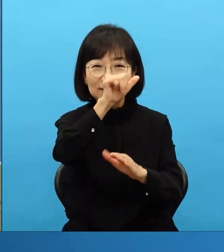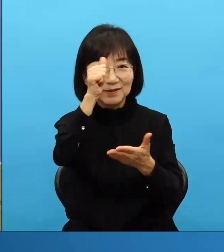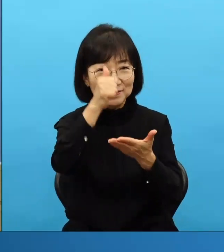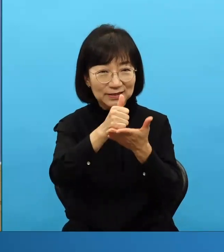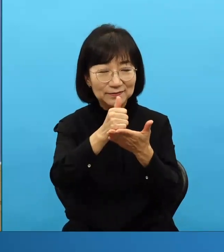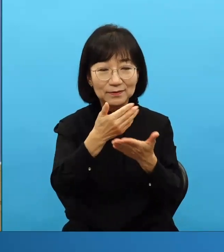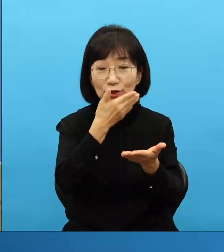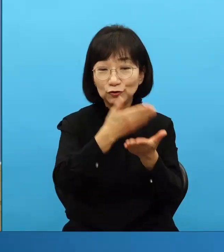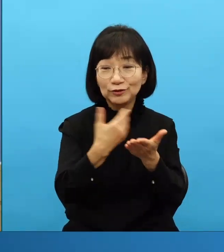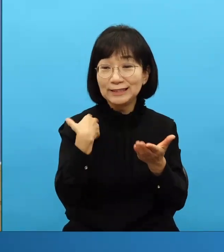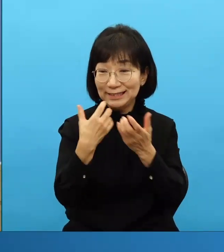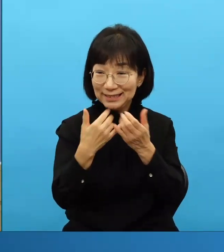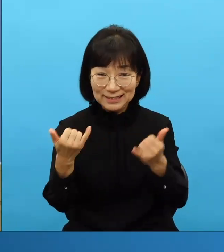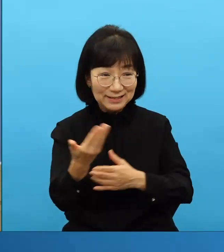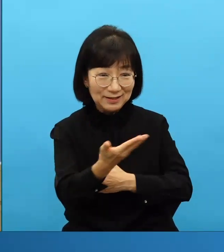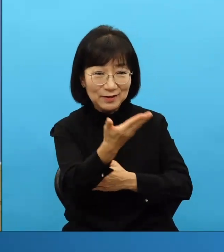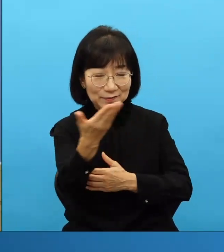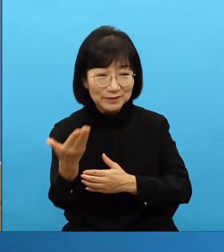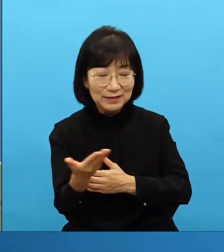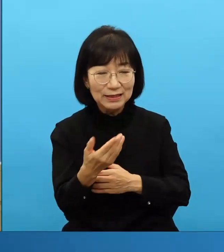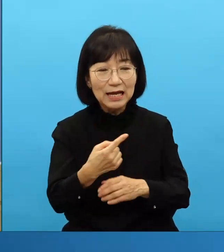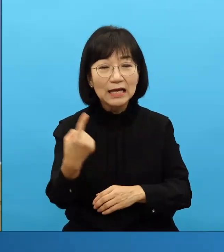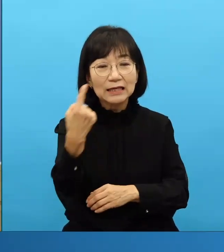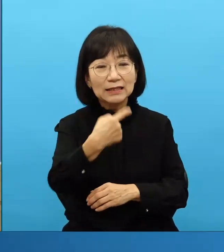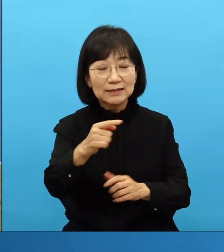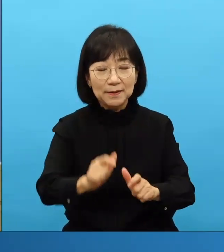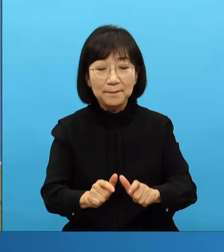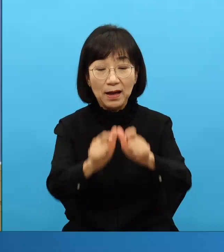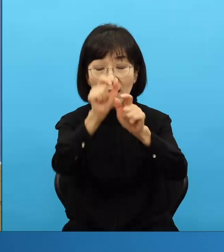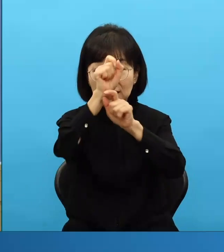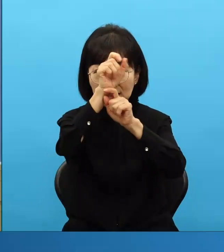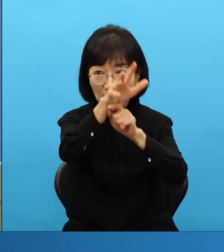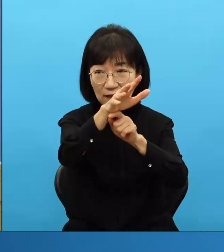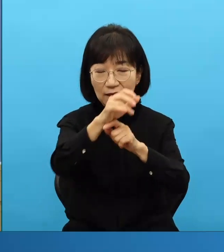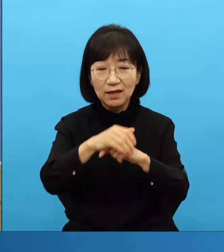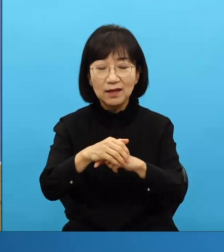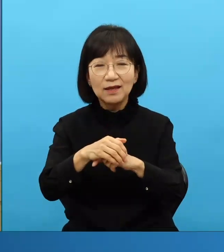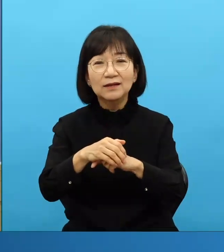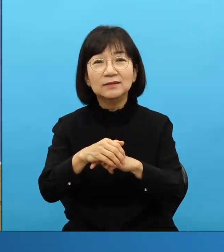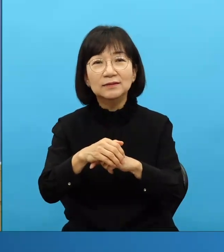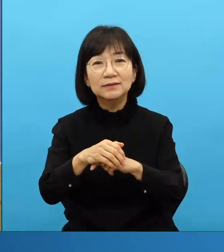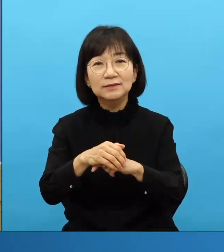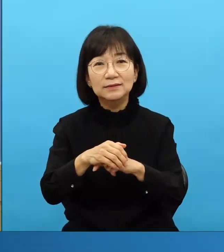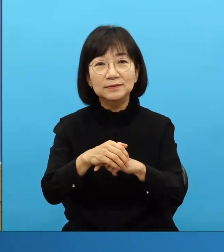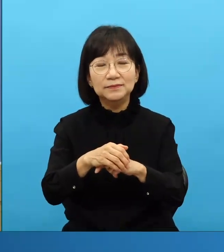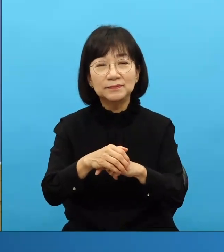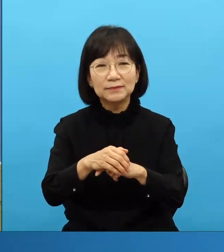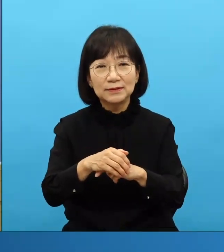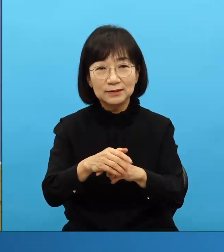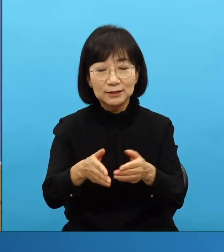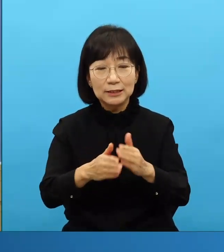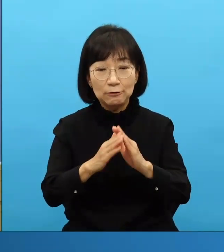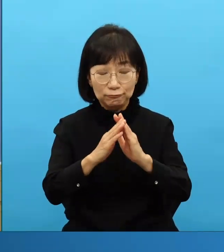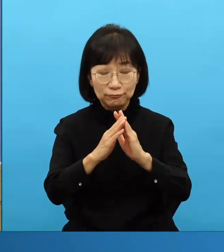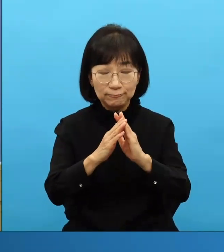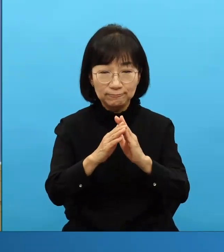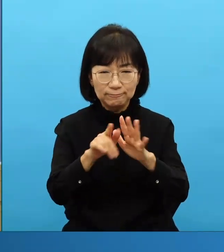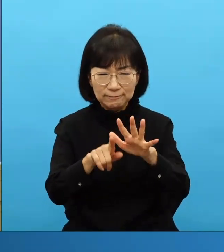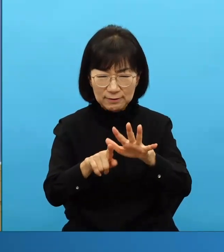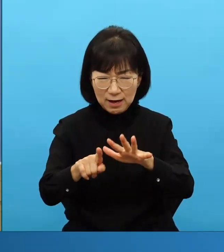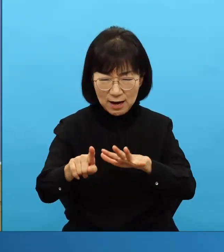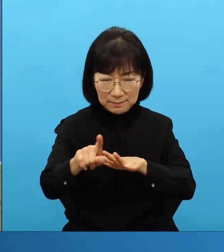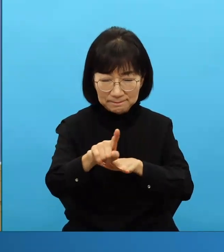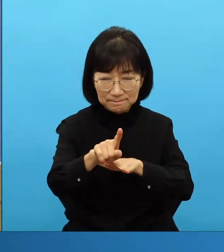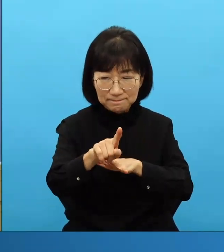1천망대 세우는 일과 성전 준비에 앞장을 서서 그 언약을 잡고 기도 속에 하나님의 역사 누리기를 축복합니다. No, I